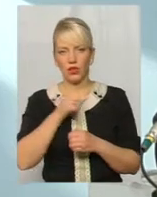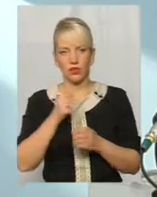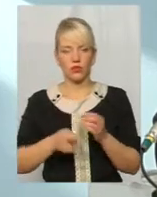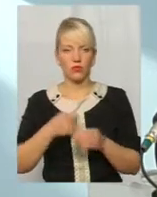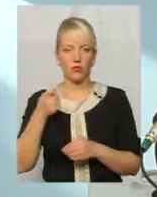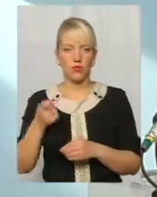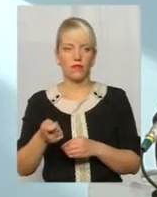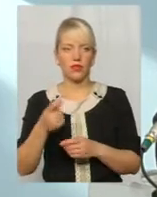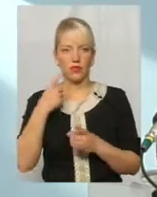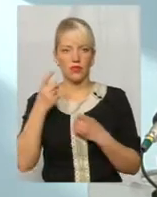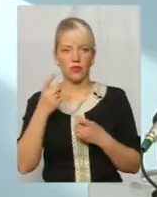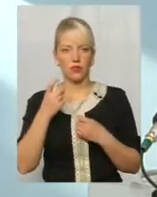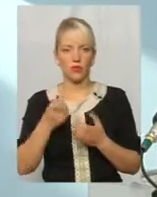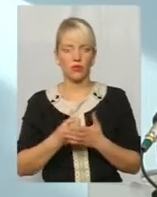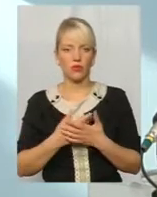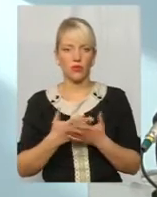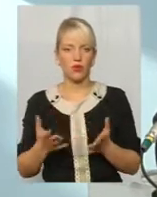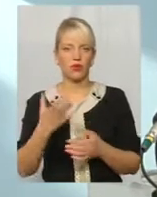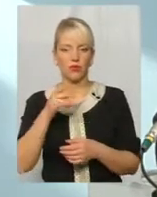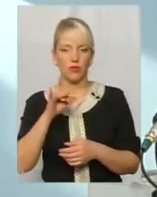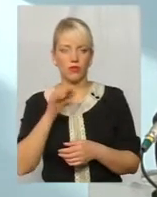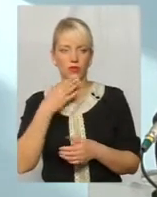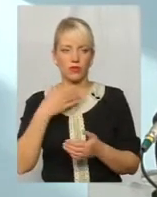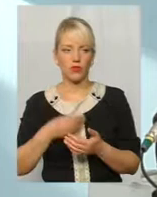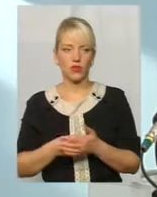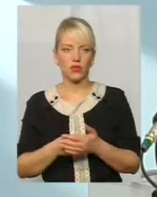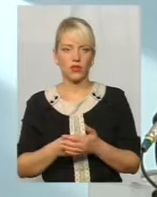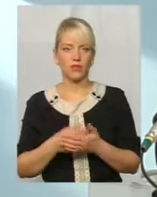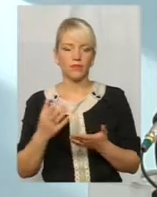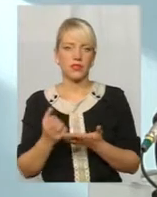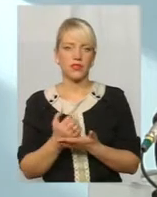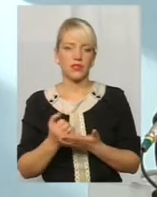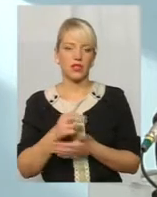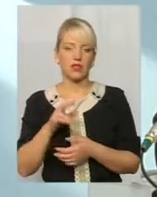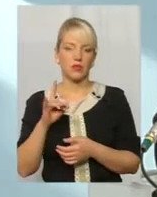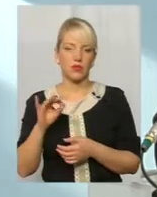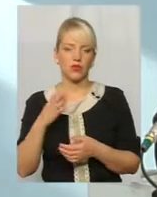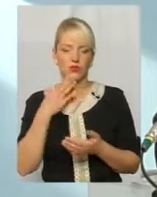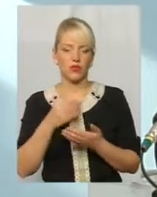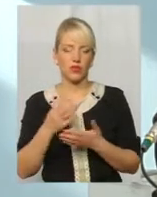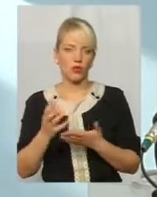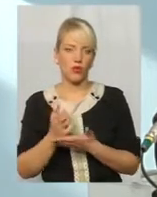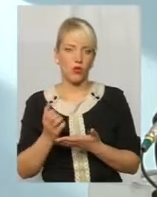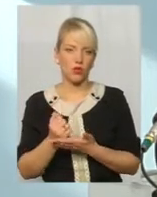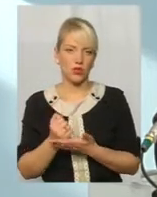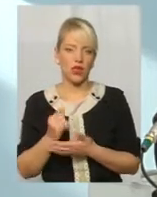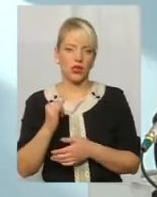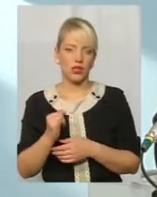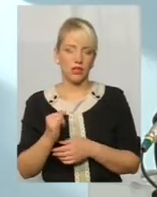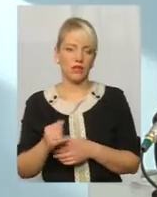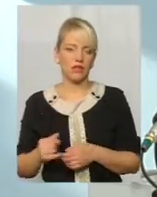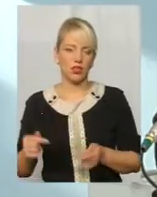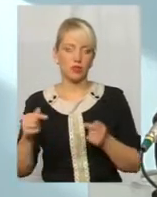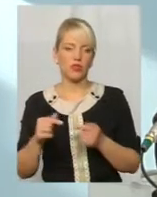подавати інформацію, оприлюднювати про свої статки, про свої доходи. От відповідно,